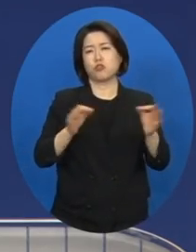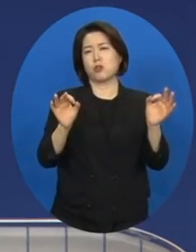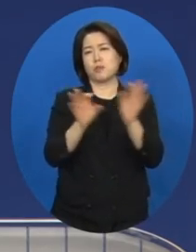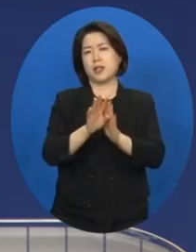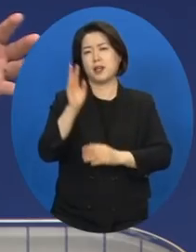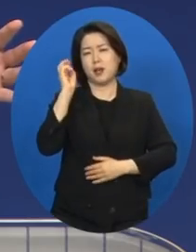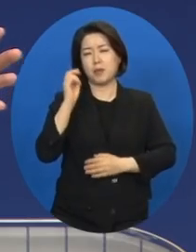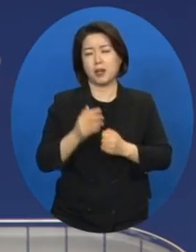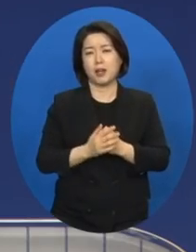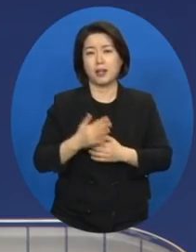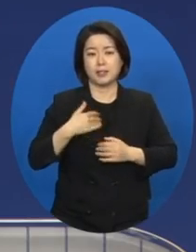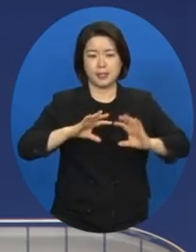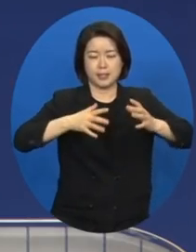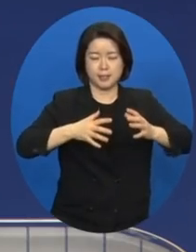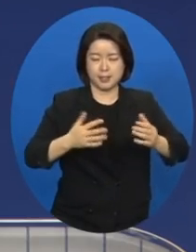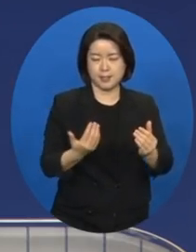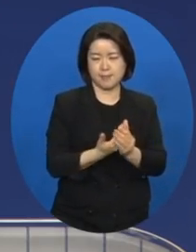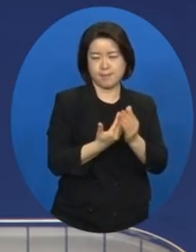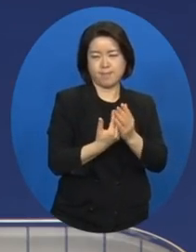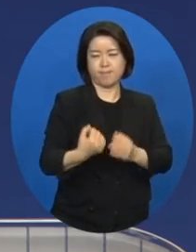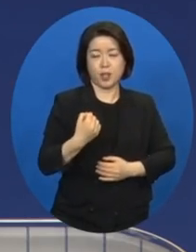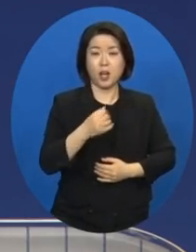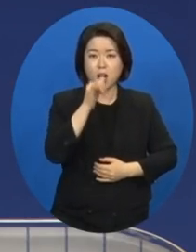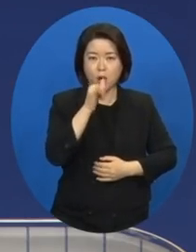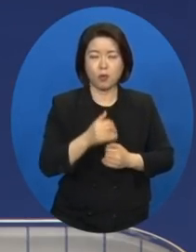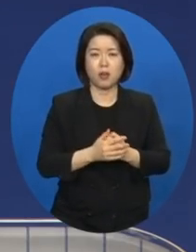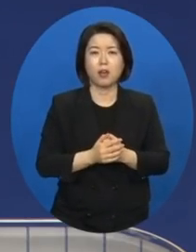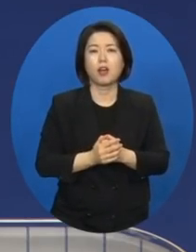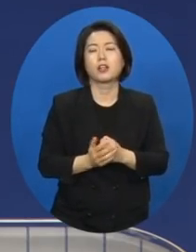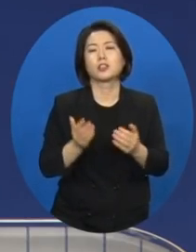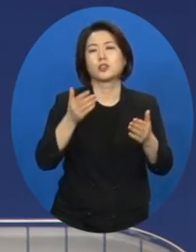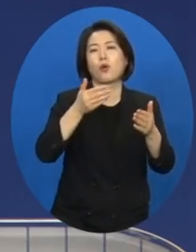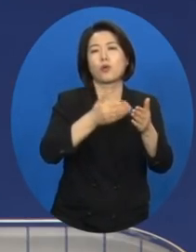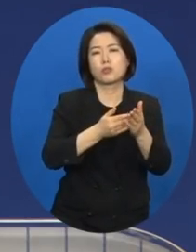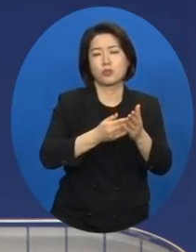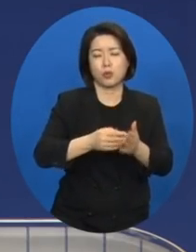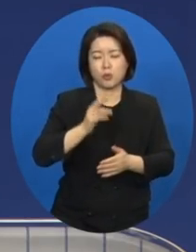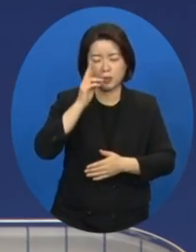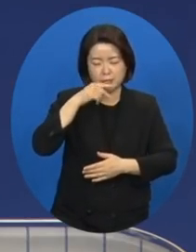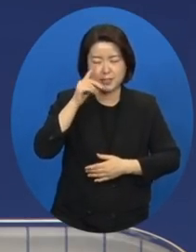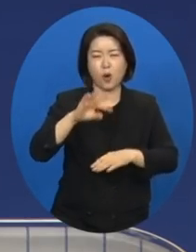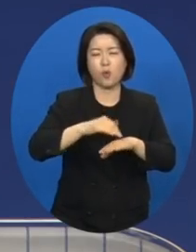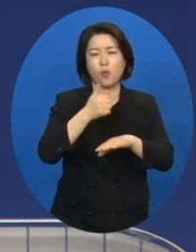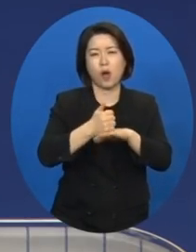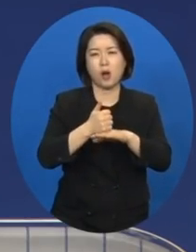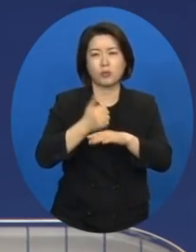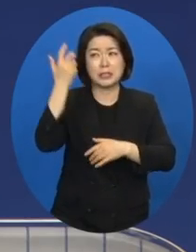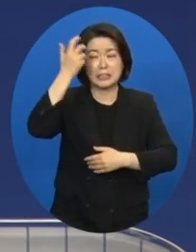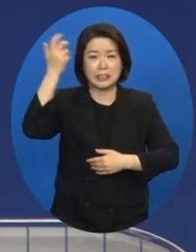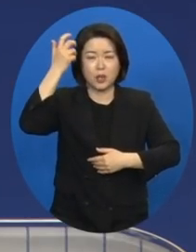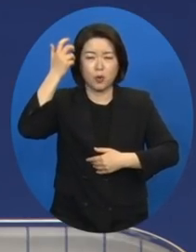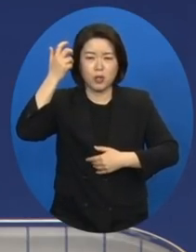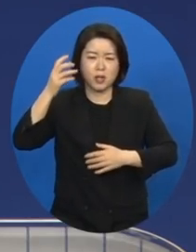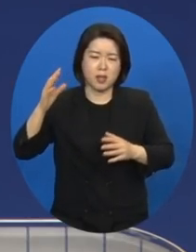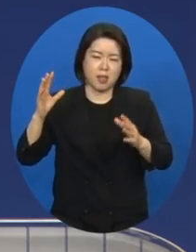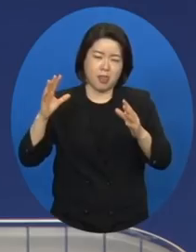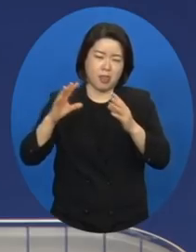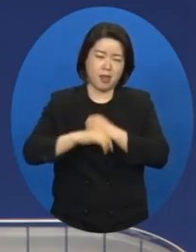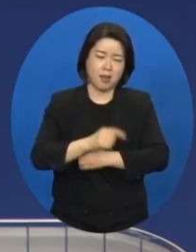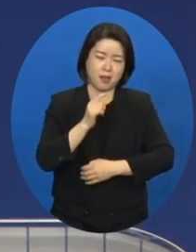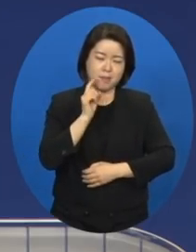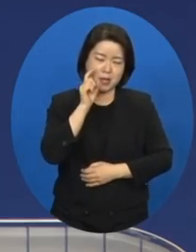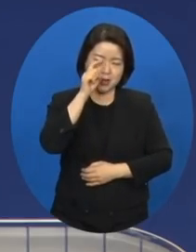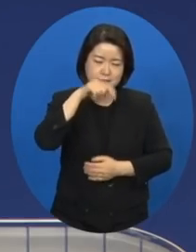이 나라는 강건할 거야. 그런데 그러면 그럴수록 사울의 영혼은 피폐해져가고 두려움이 떠나가는 것이 아니라